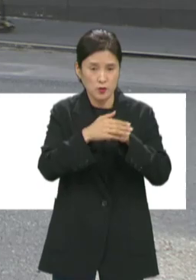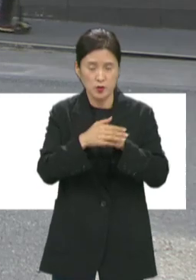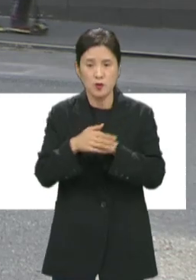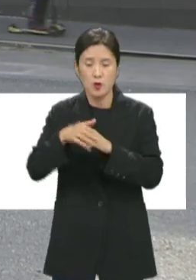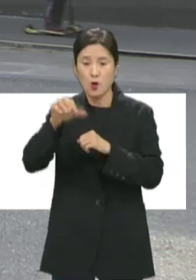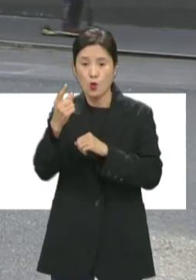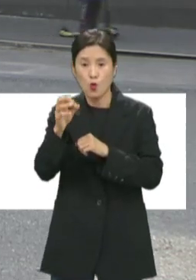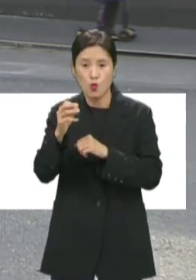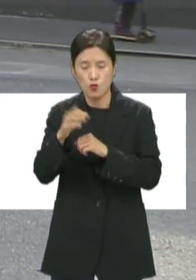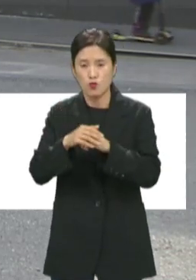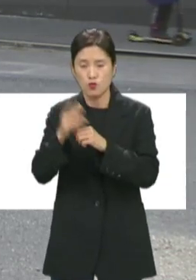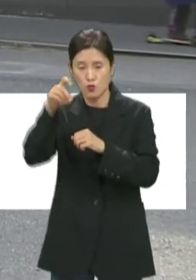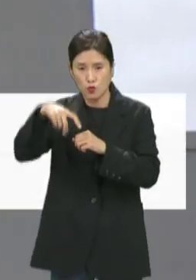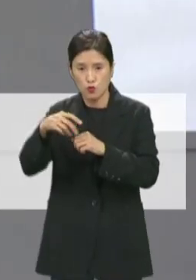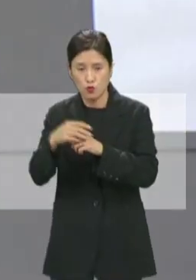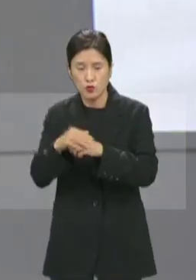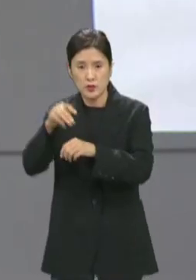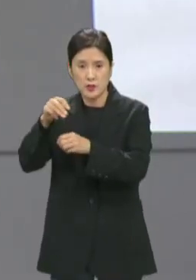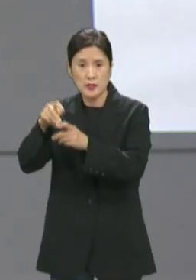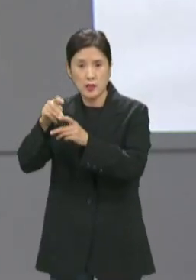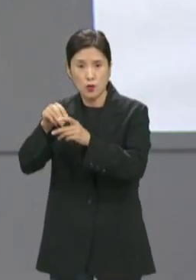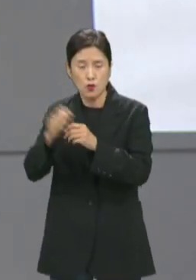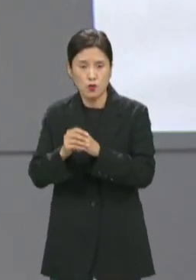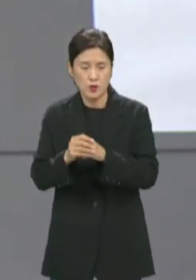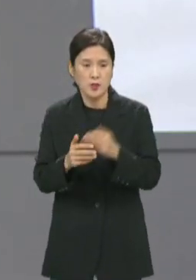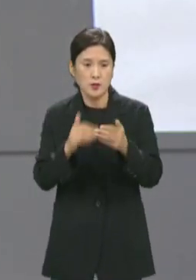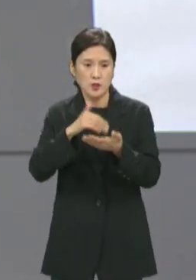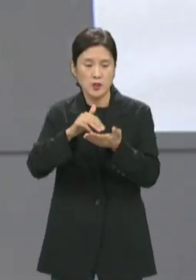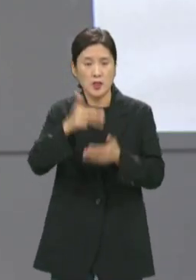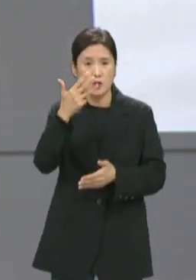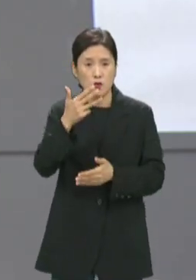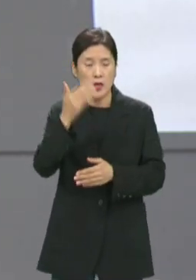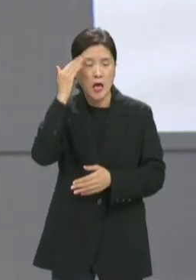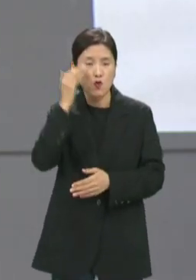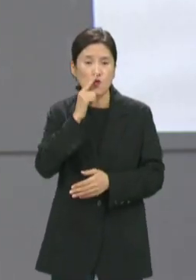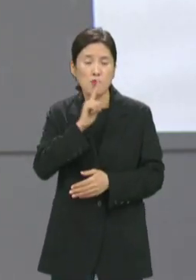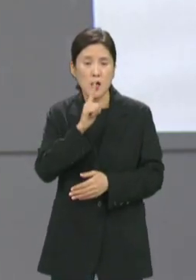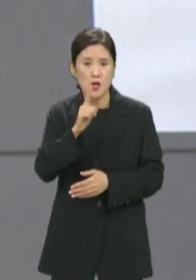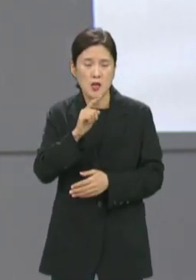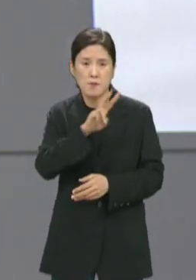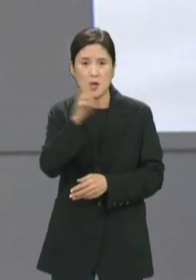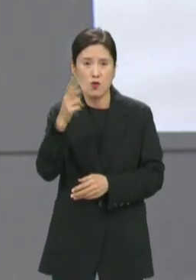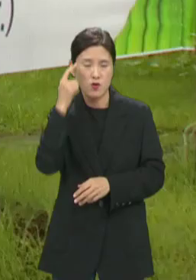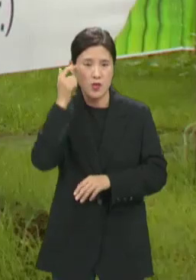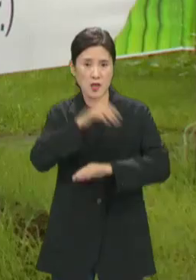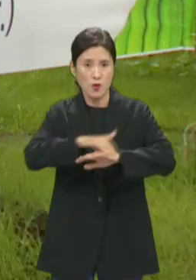바꾸는 등 모두 8개 시설의 명칭을 우리말로 바꾼다는 계획입니다.